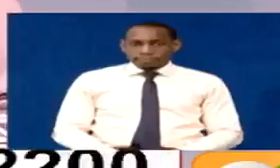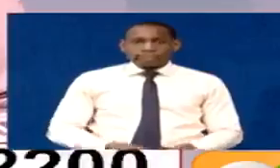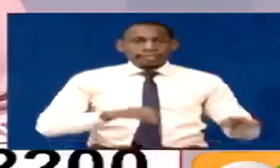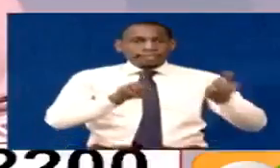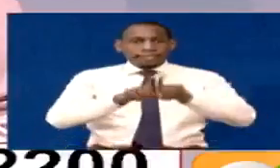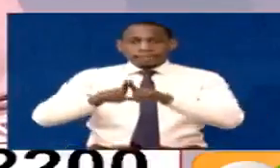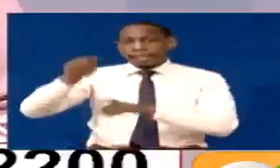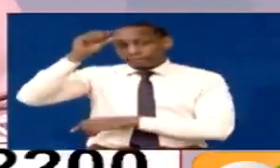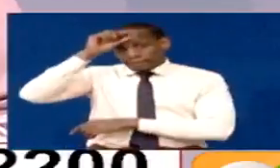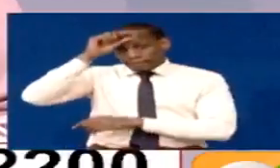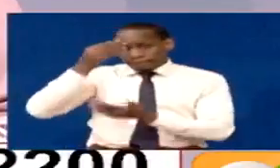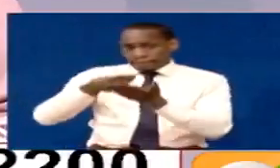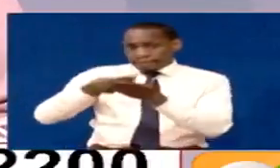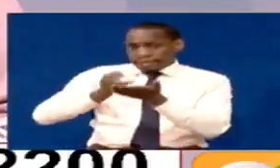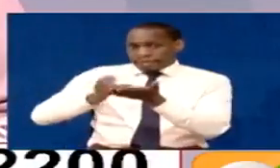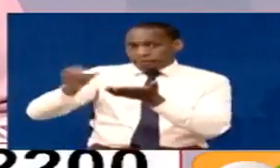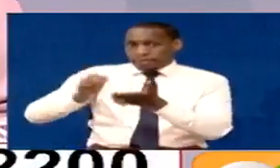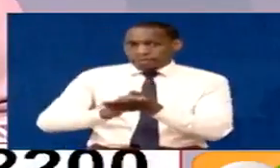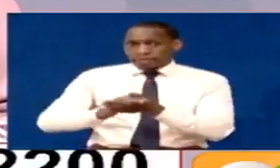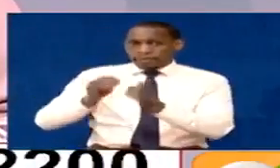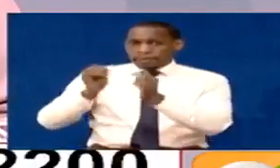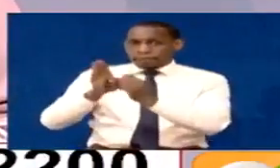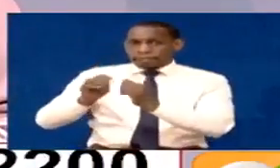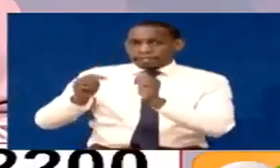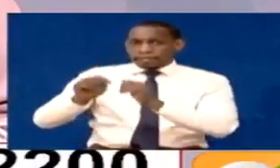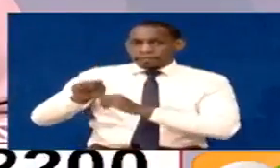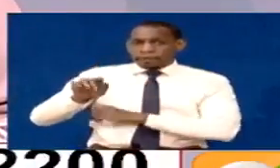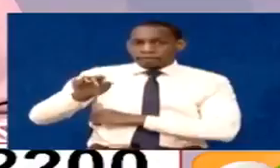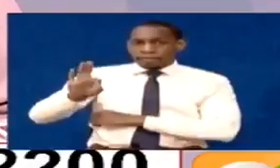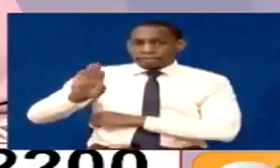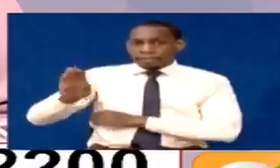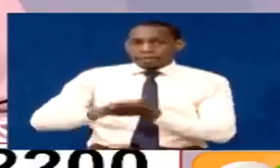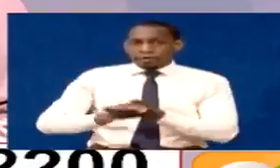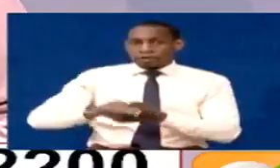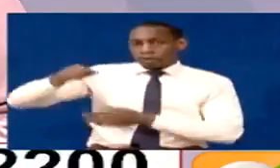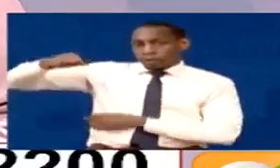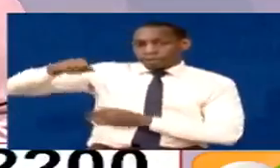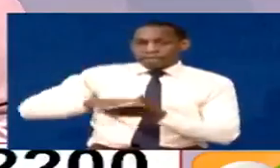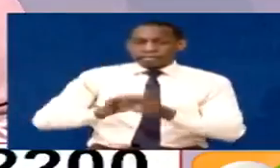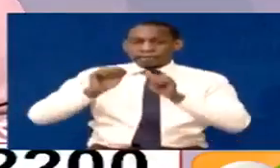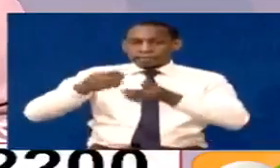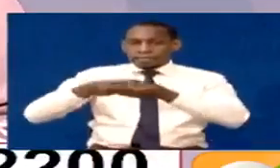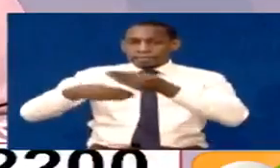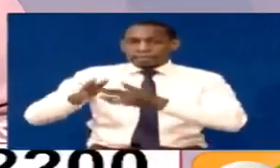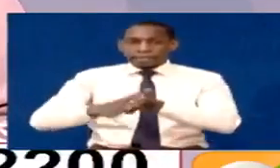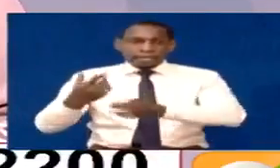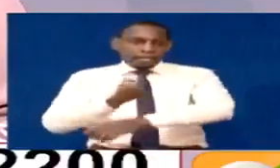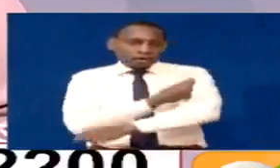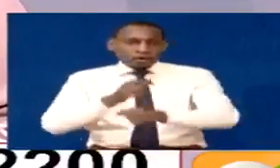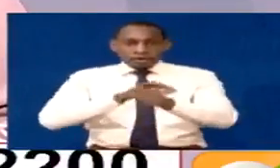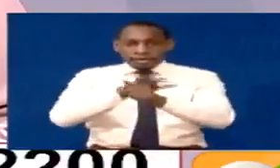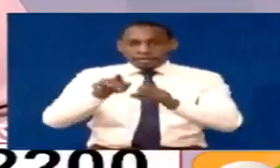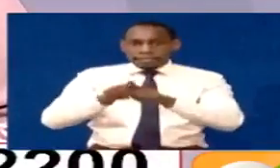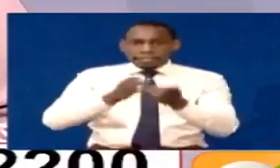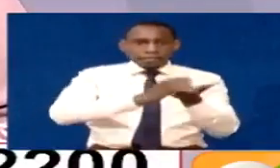Naam, vile vile serikali imetenga shilingi bilioni 14.3 katika bajeti ya mwaka huu ili kununua chanjo ya